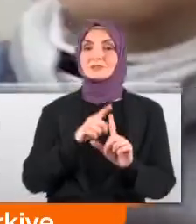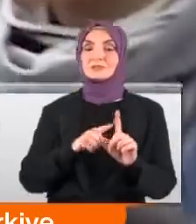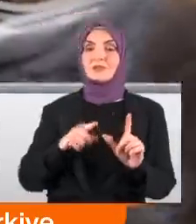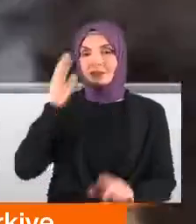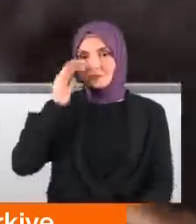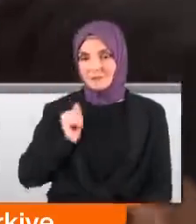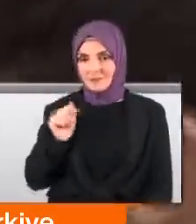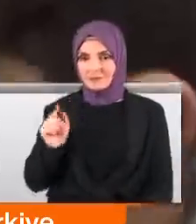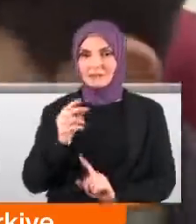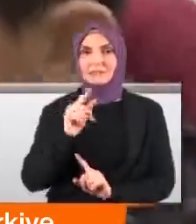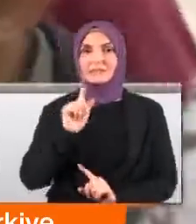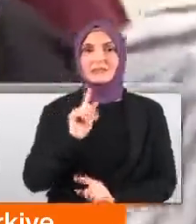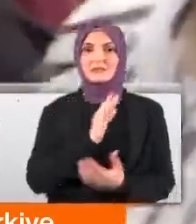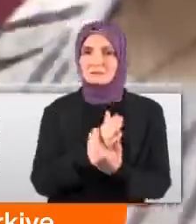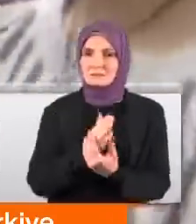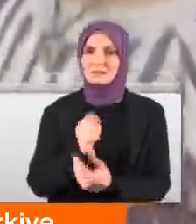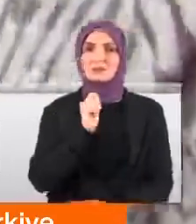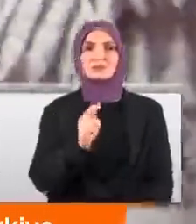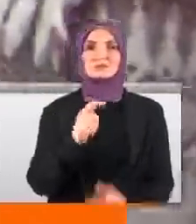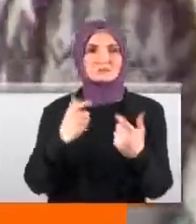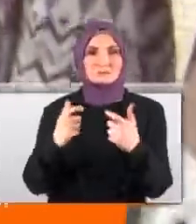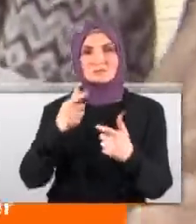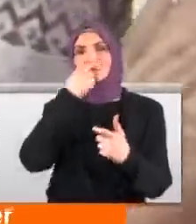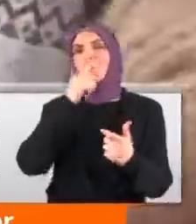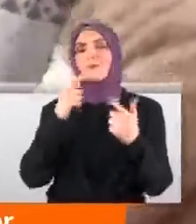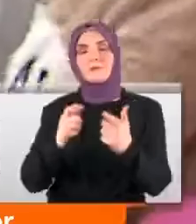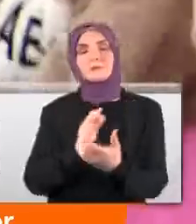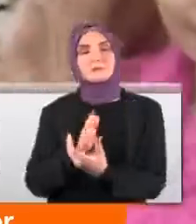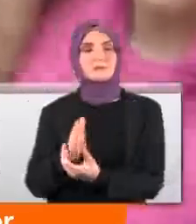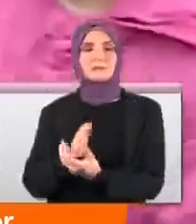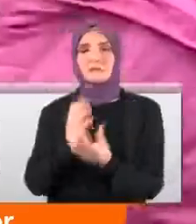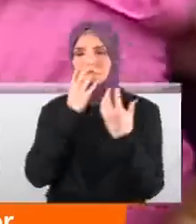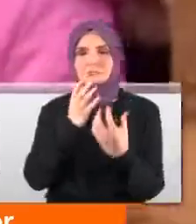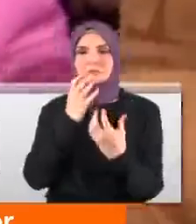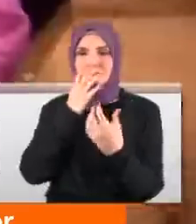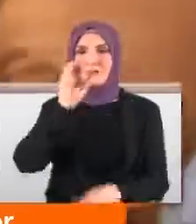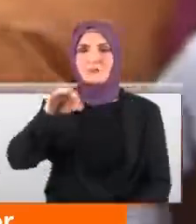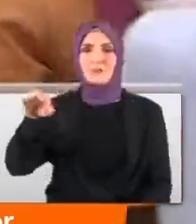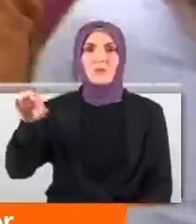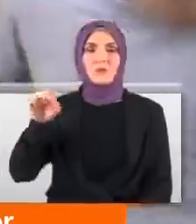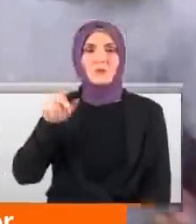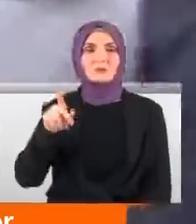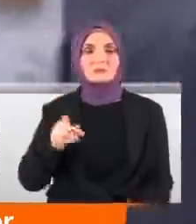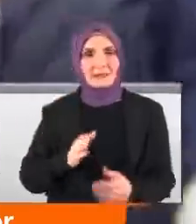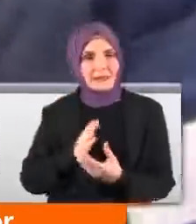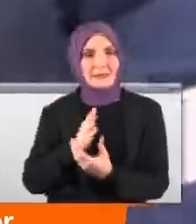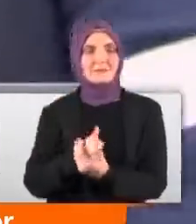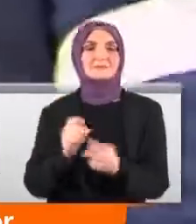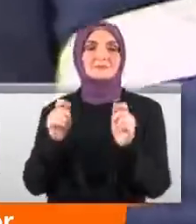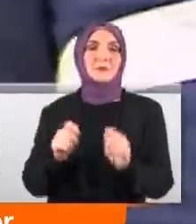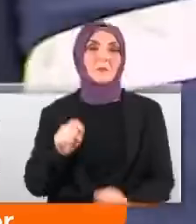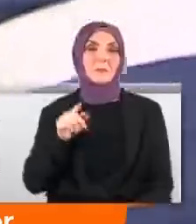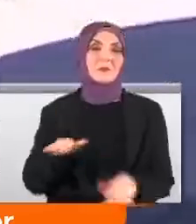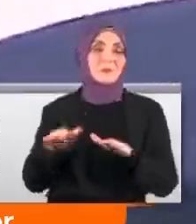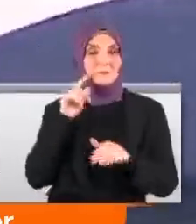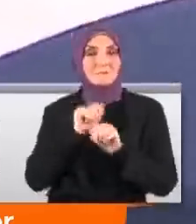il il, ilçe ilçe, köy köy geziyor. Şefkat elini her noktaya ulaştırıyor. Özellikle depremzedelerin Ramazan